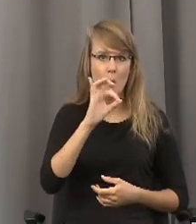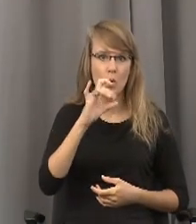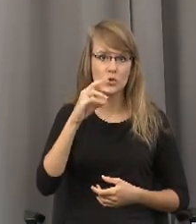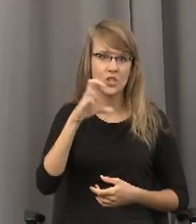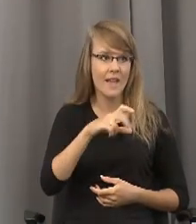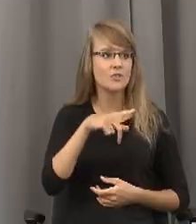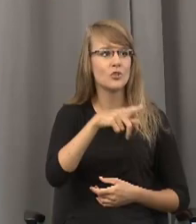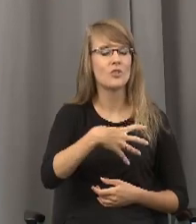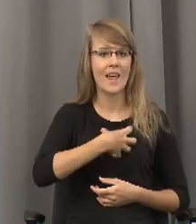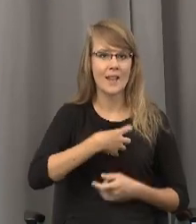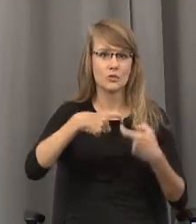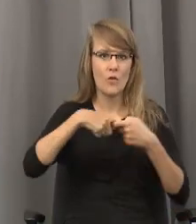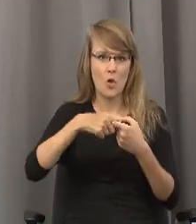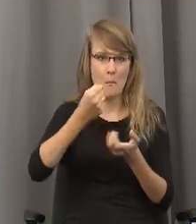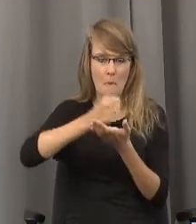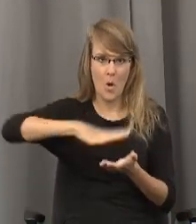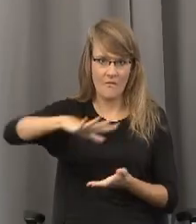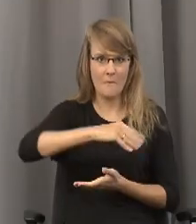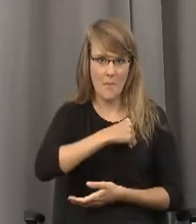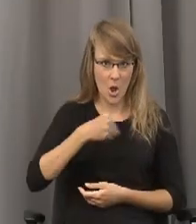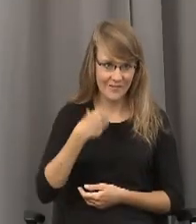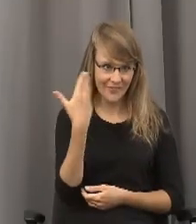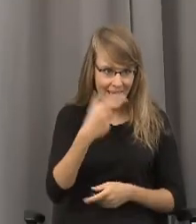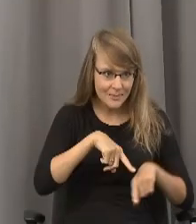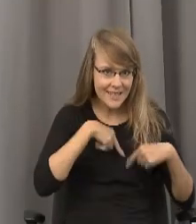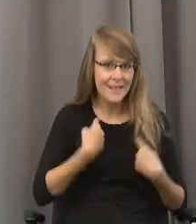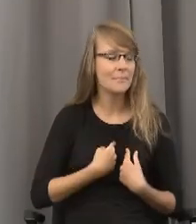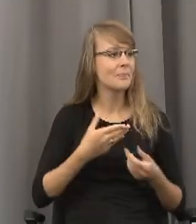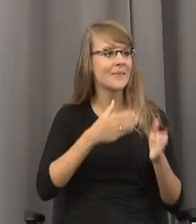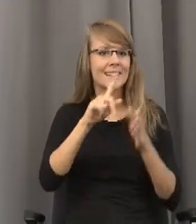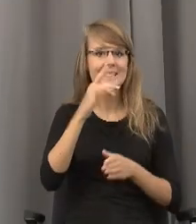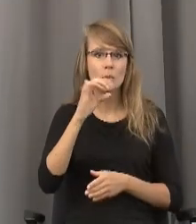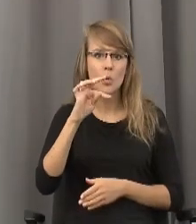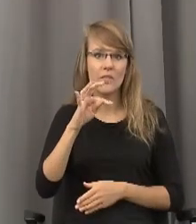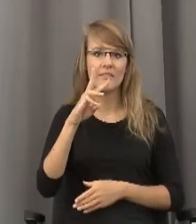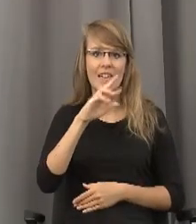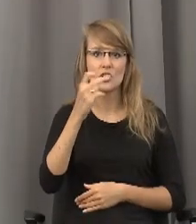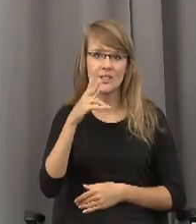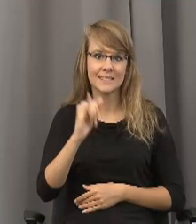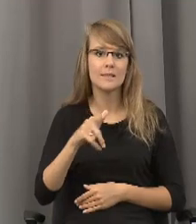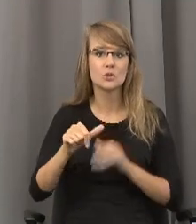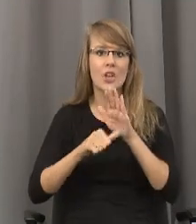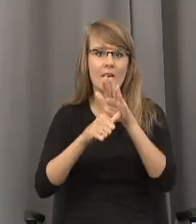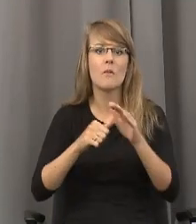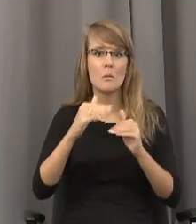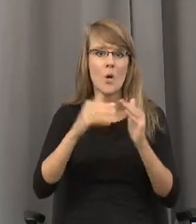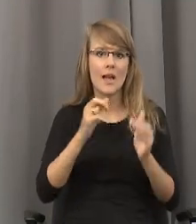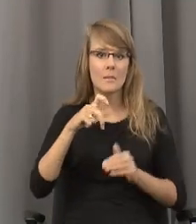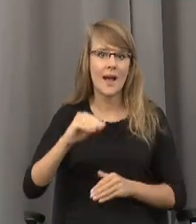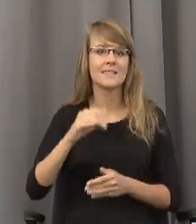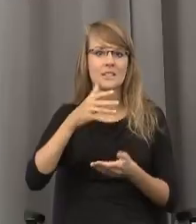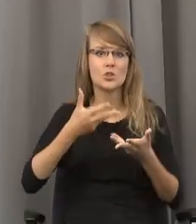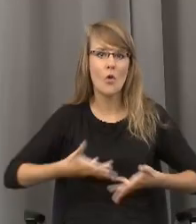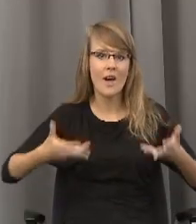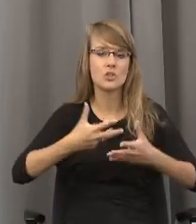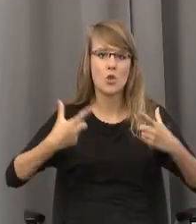Związku Powiatów Polskich. Witam serdecznie. Pana Zygmunta Wierzyńskiego, przewodniczącego Podkarpackiego Stowarzyszenia Pomocy Osobom